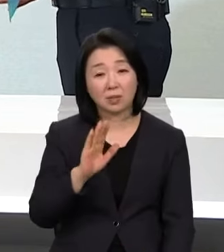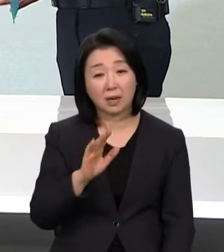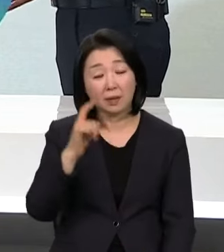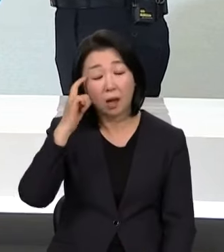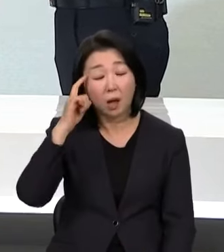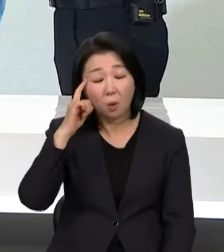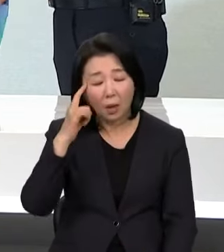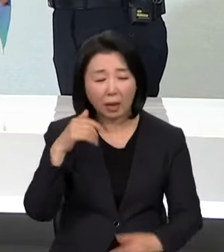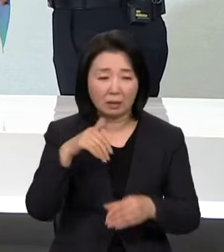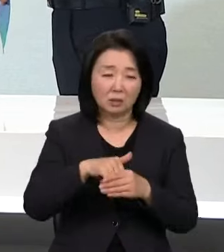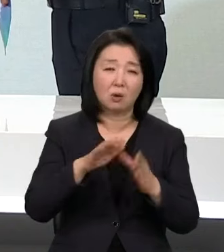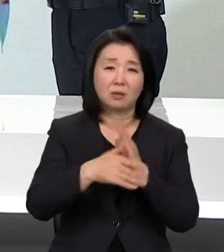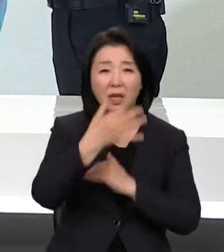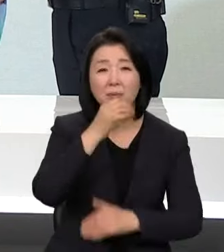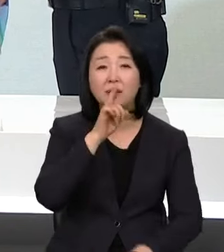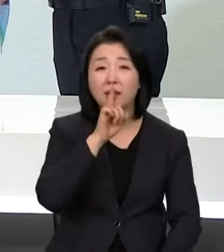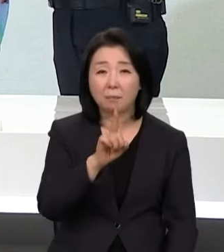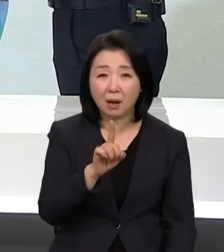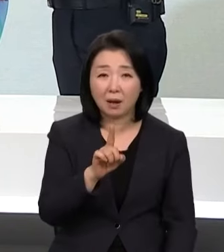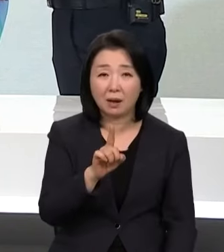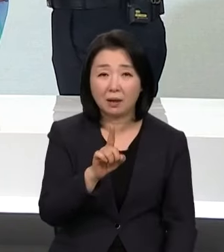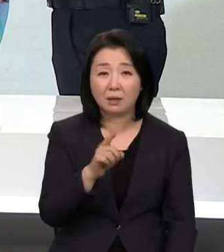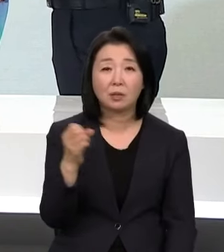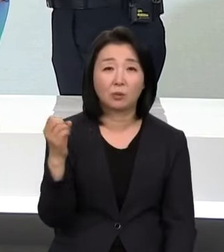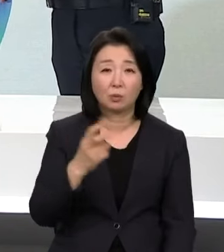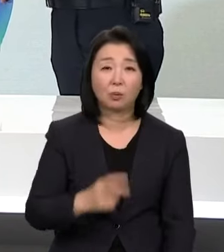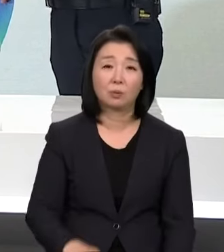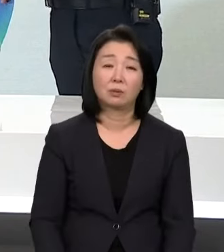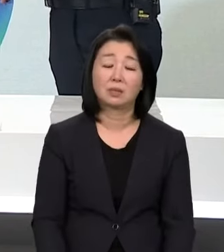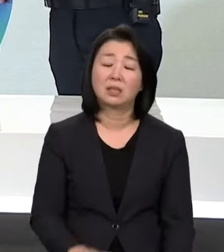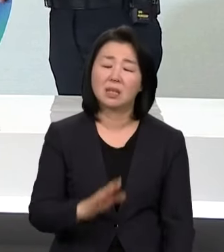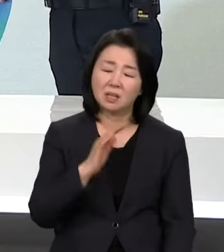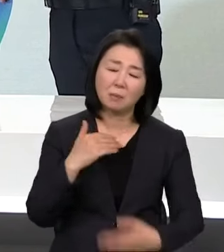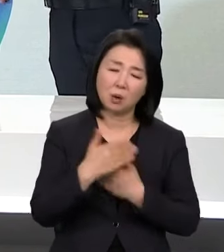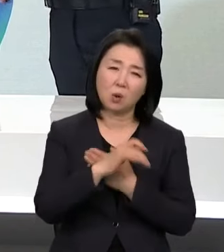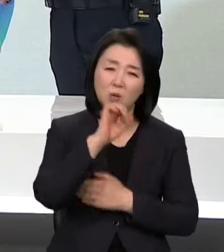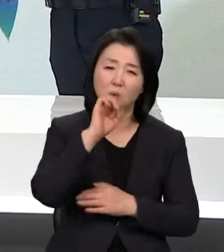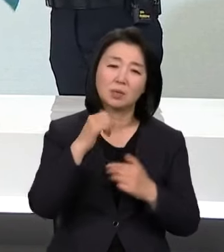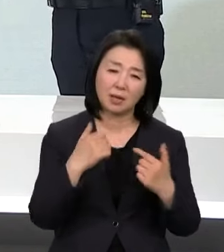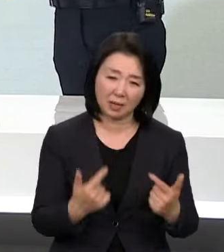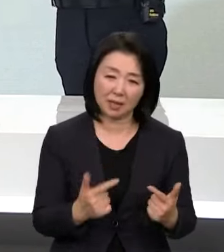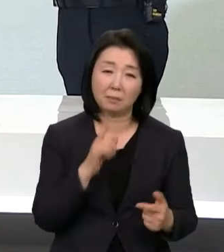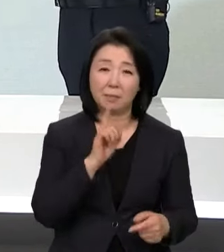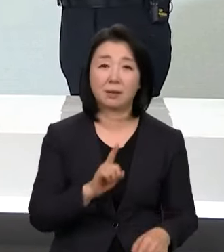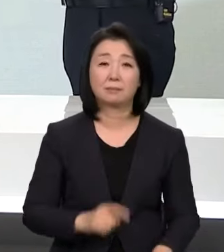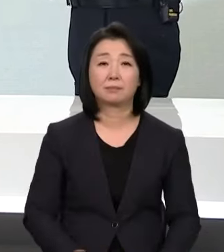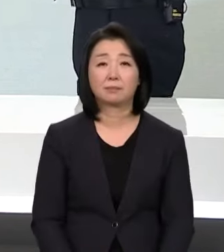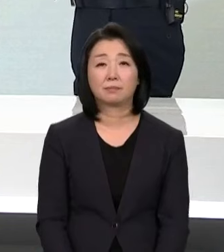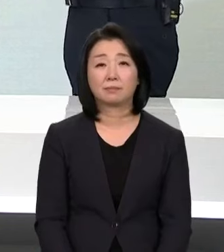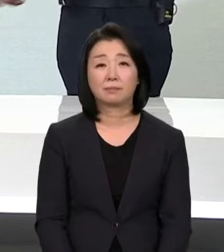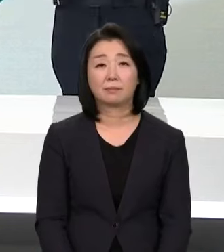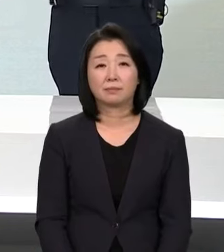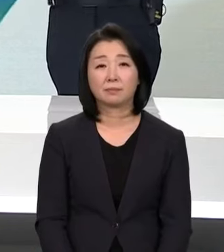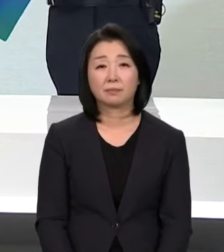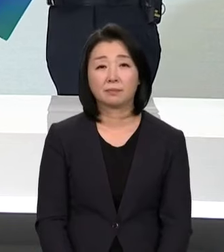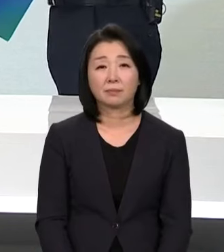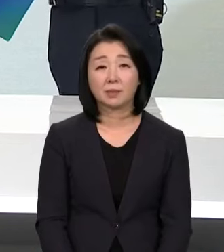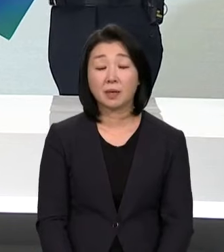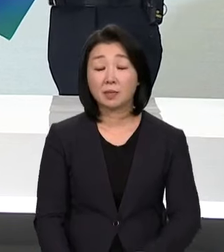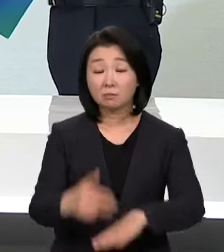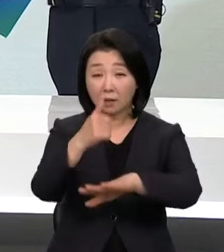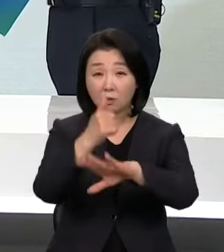토로했다 이런 소회를 밝혔다고 하고 참석자들에 따르면 면 정말로 건강이 좀 안 좋아 보였다고 얘기하고 있습니다 하지만